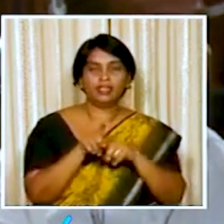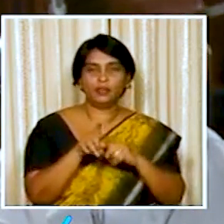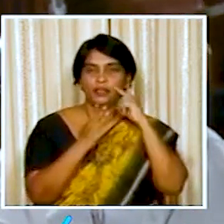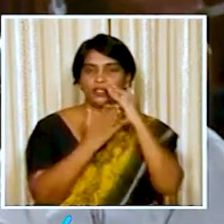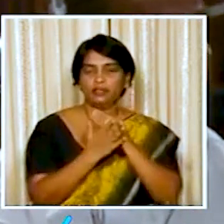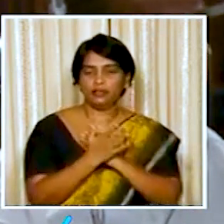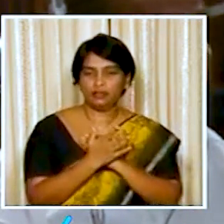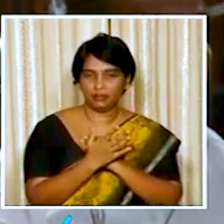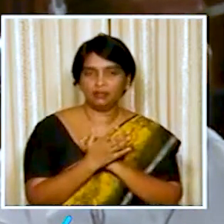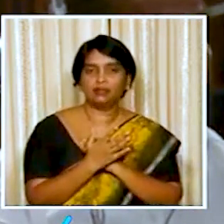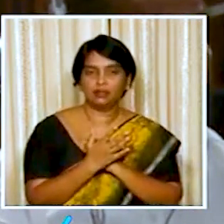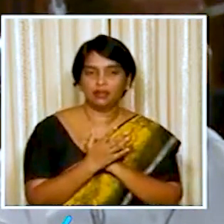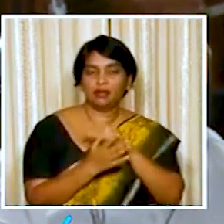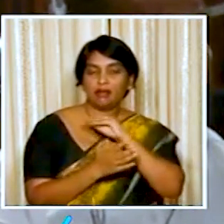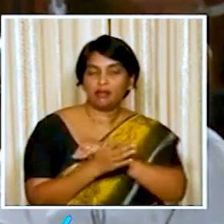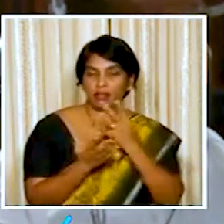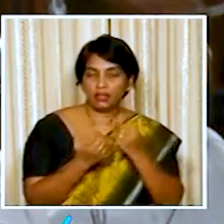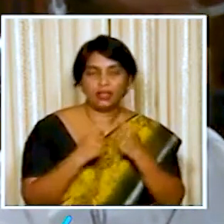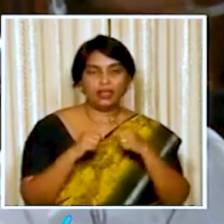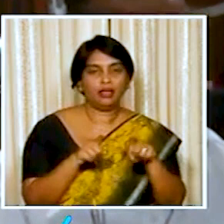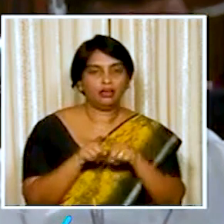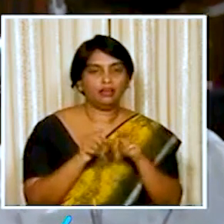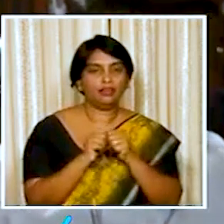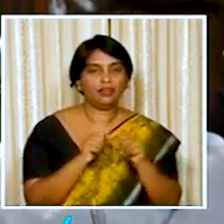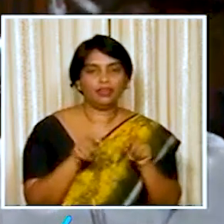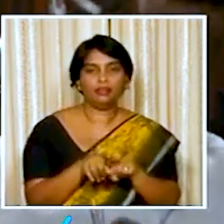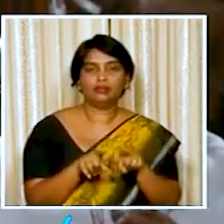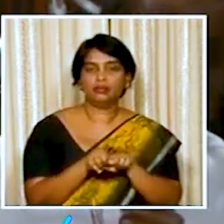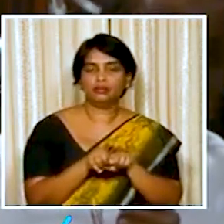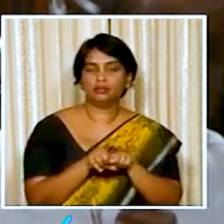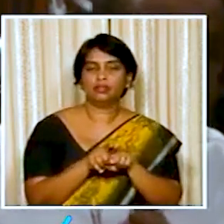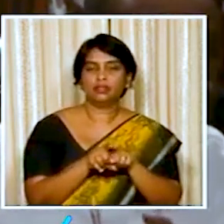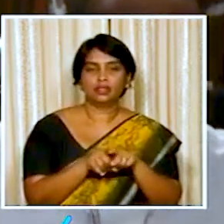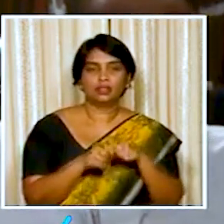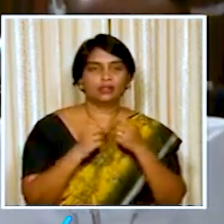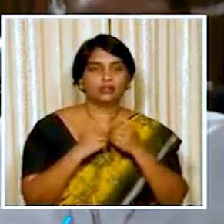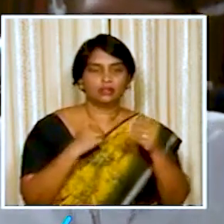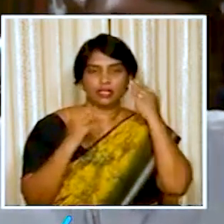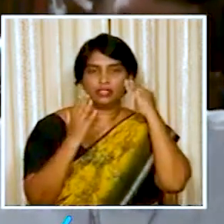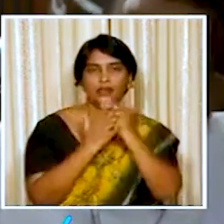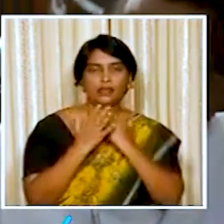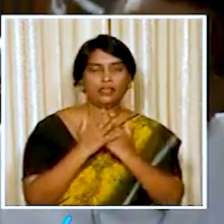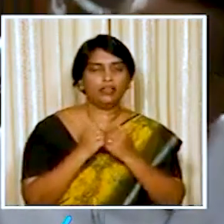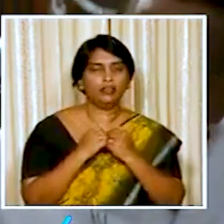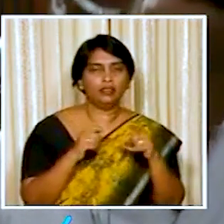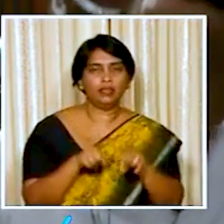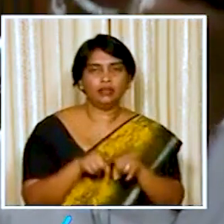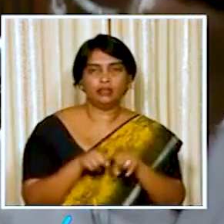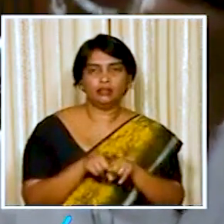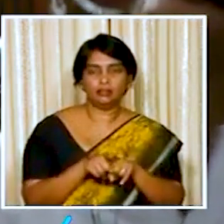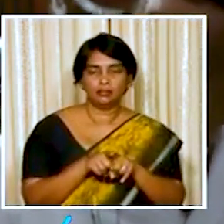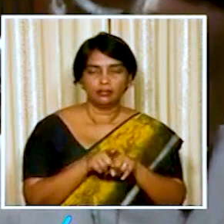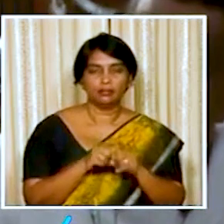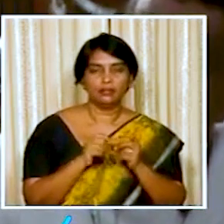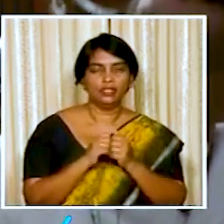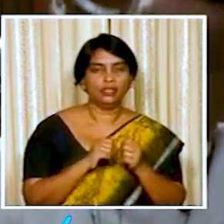රටේ ආදායම එකතු කර රජයට ආදායම එකතු කරන ආයතන තුන ප්‍රතිව්‍යුහගත කරන එක රේගුව සුරාබද්ද දෙපාර්තමේන්තුව සහ